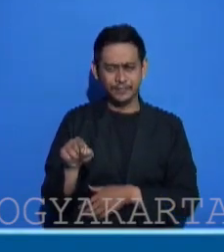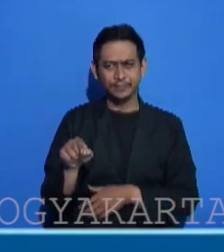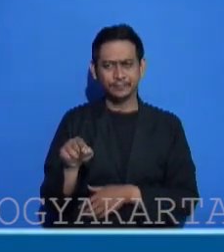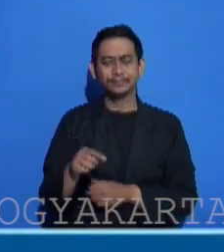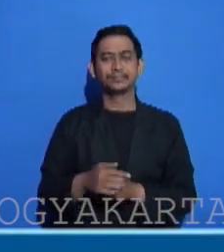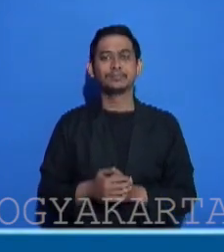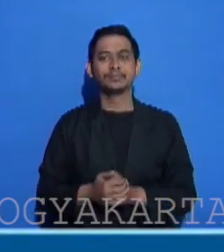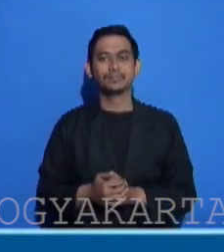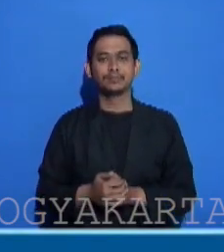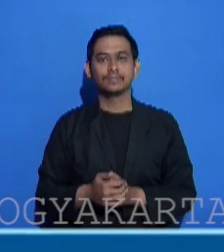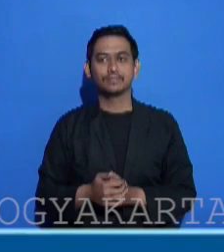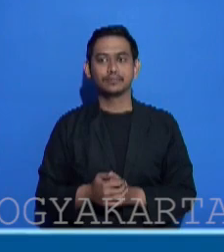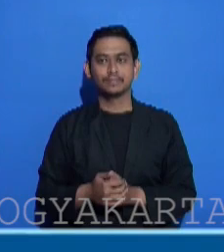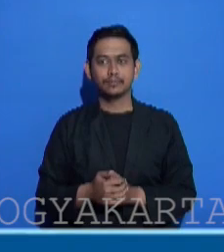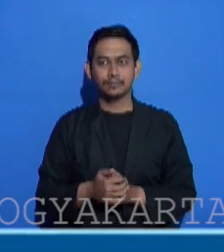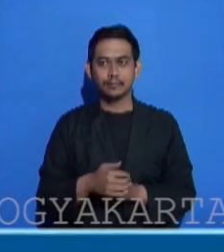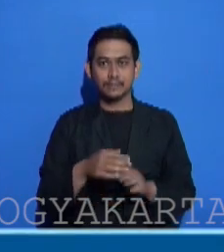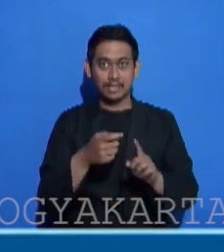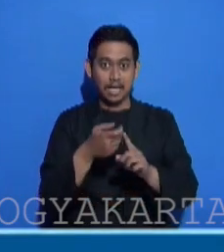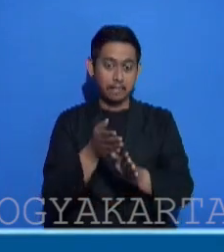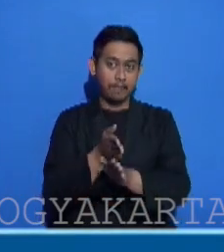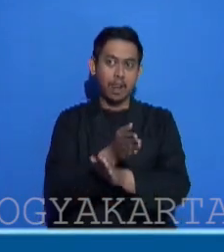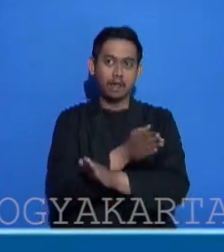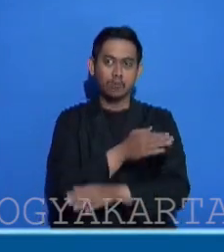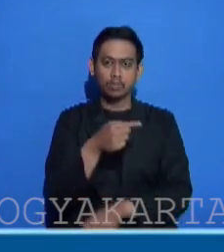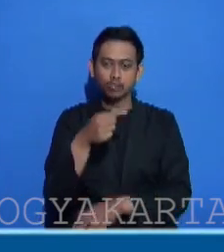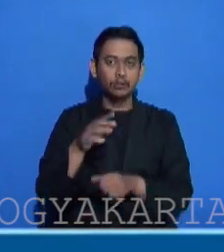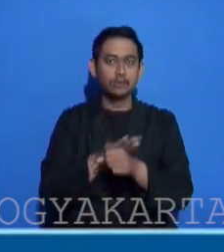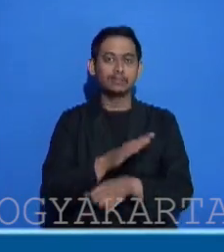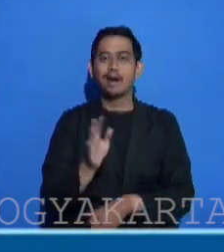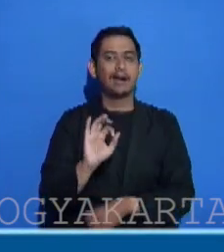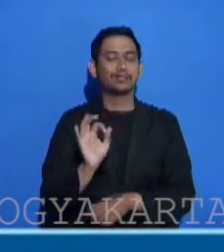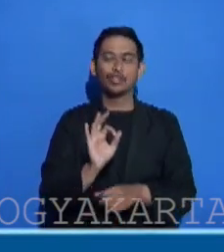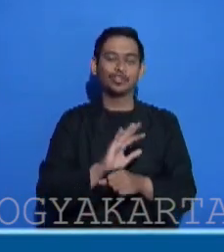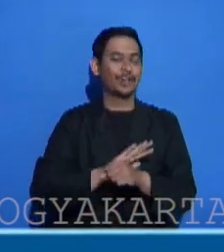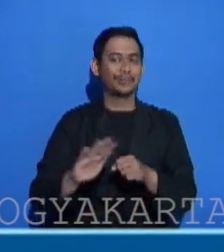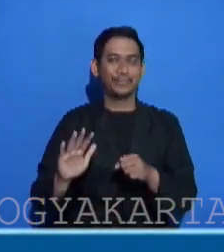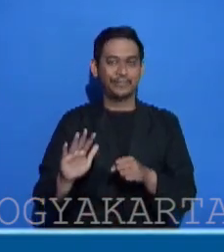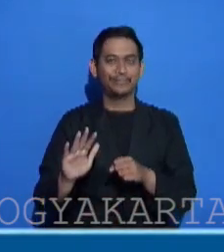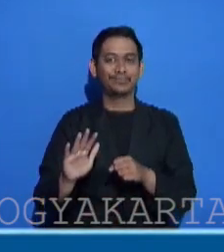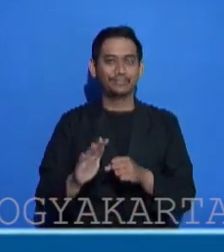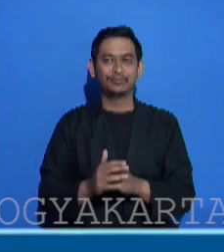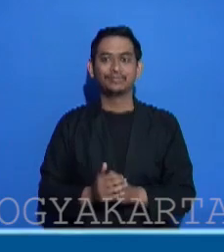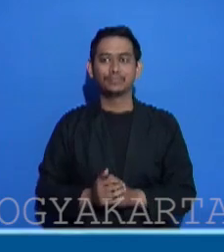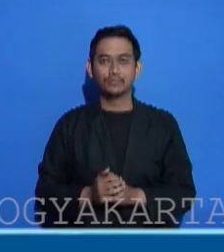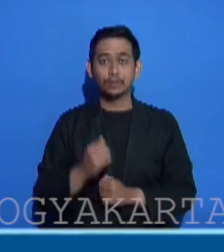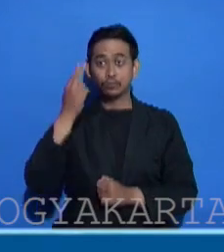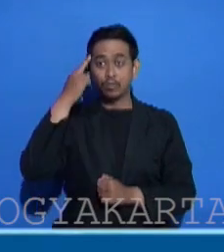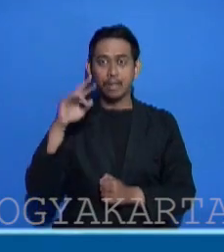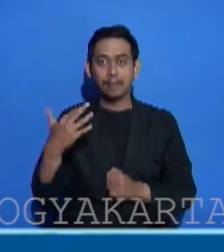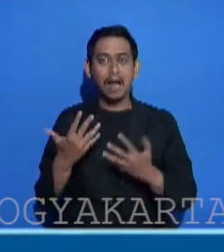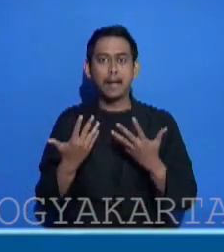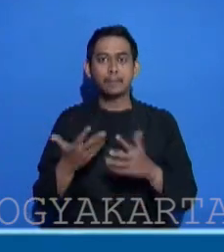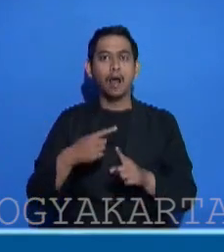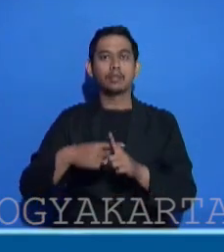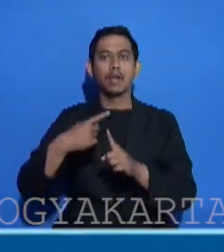kalian saat jaringi pun dikurangi. Kinten-kinten cekap bener pak kan? Cekap. Lajeng kaki ngamekani kekirangan Rabuk